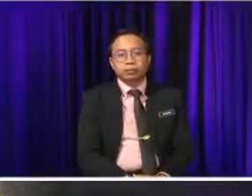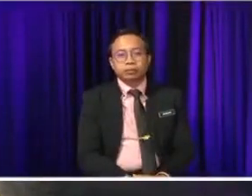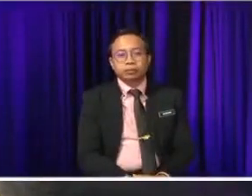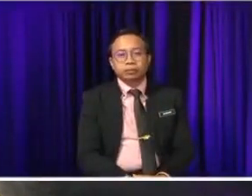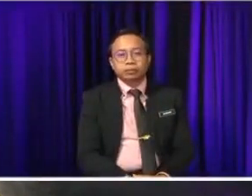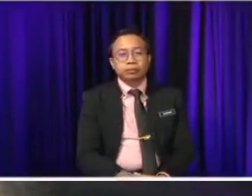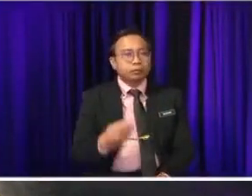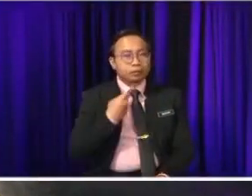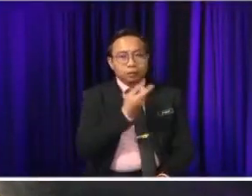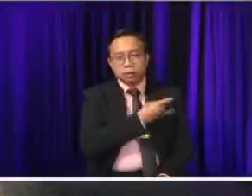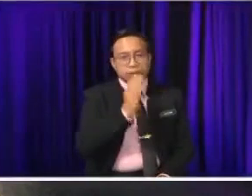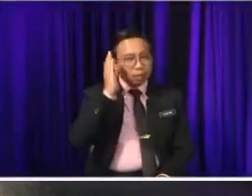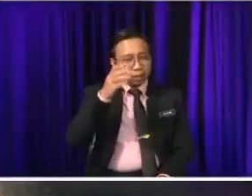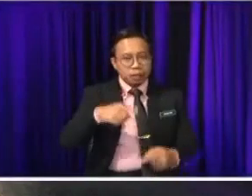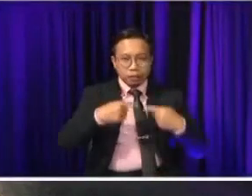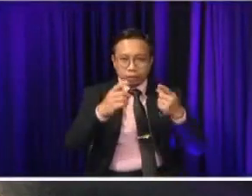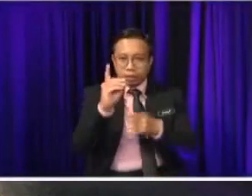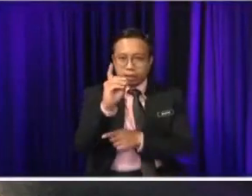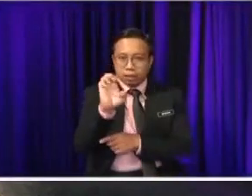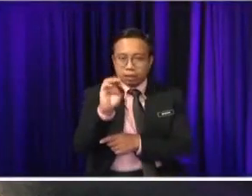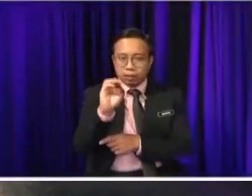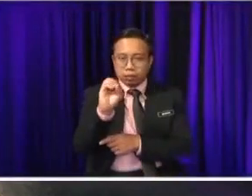kita akan pergi demonstrasi